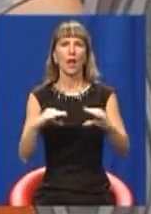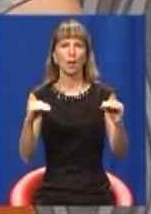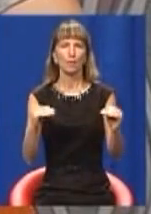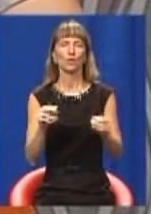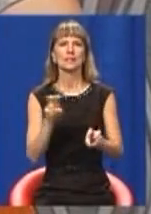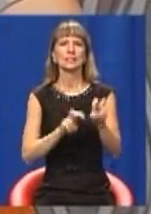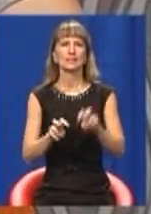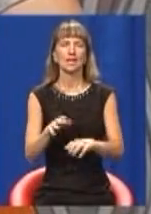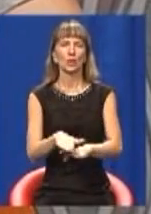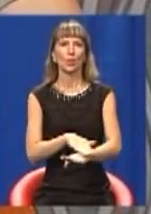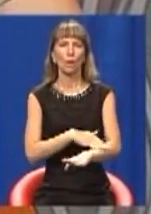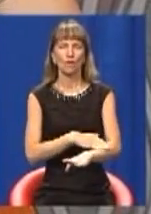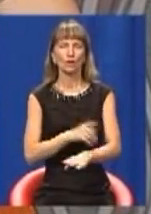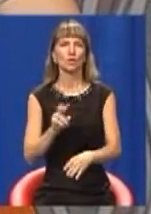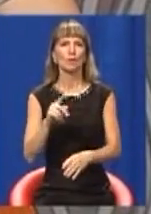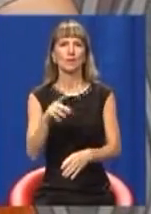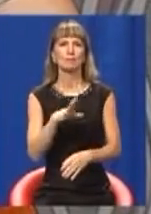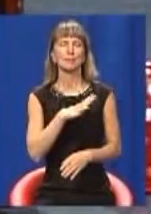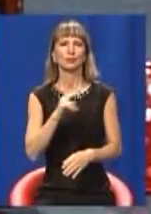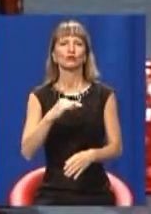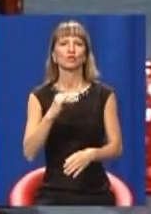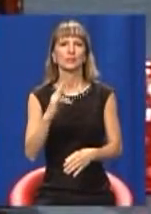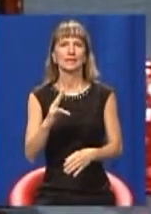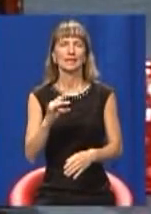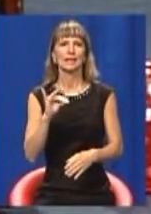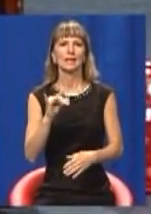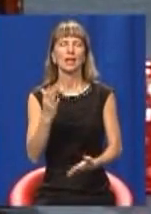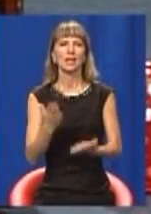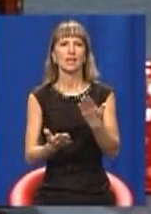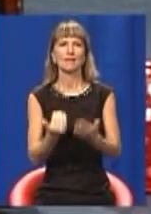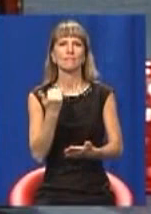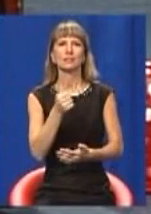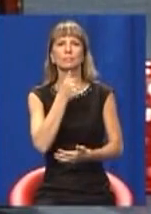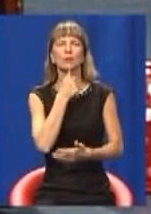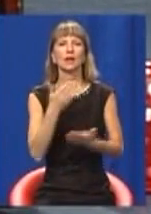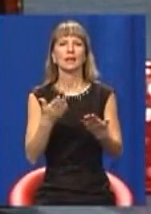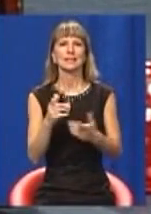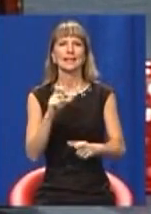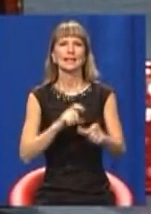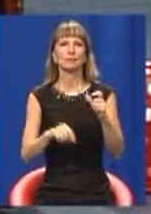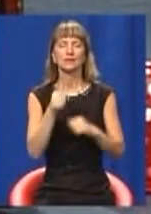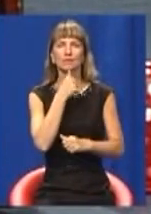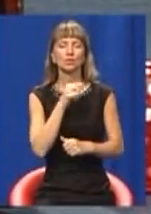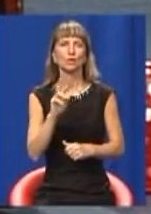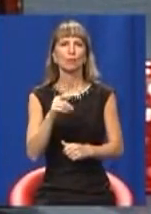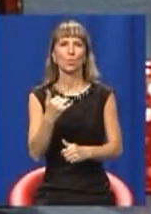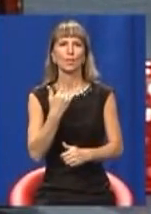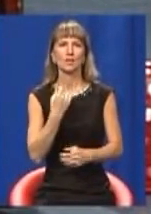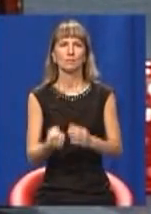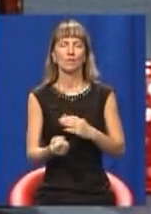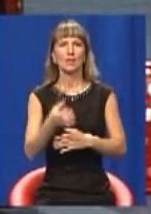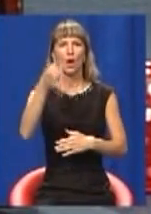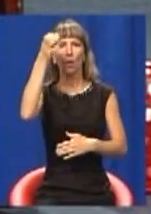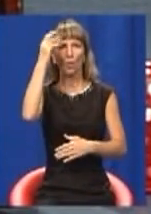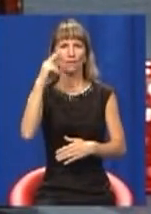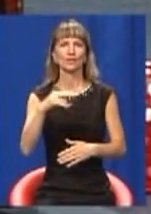і дуже довго. Погодься, таку, щоб там був джин насправді жив, да? А от якщо нам спробувати якийсь хімічний експеримент для того, аби в нас з'явився